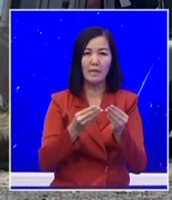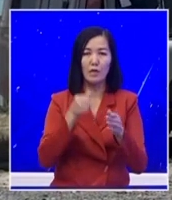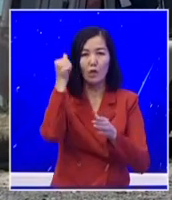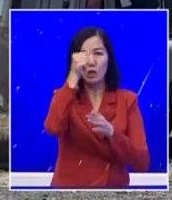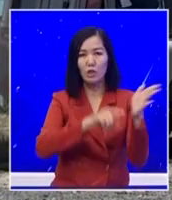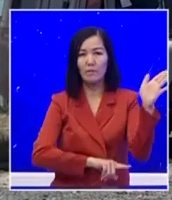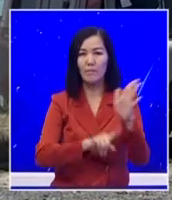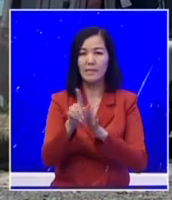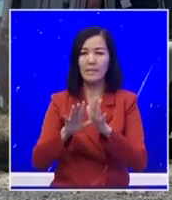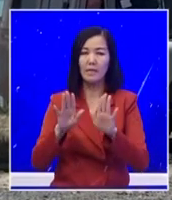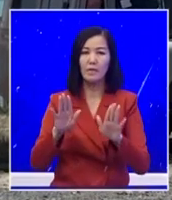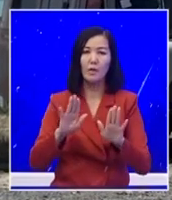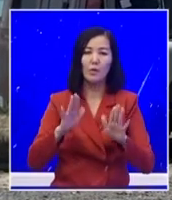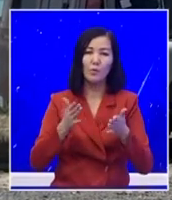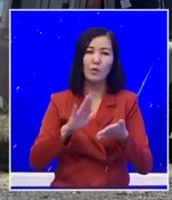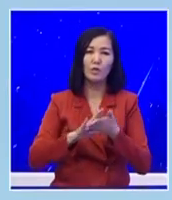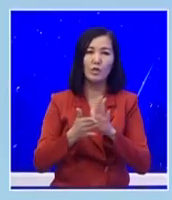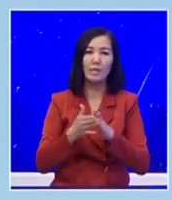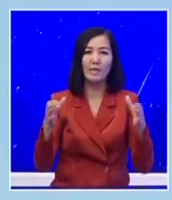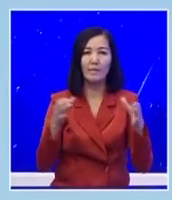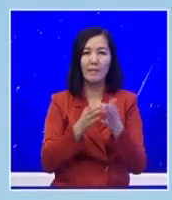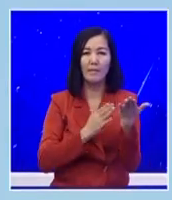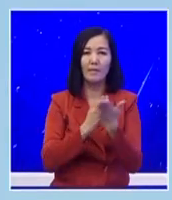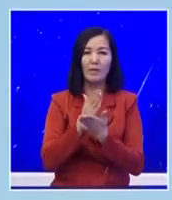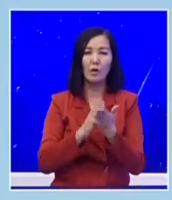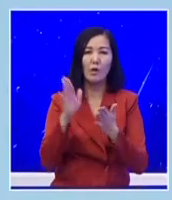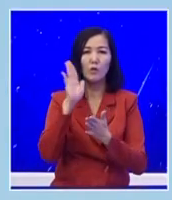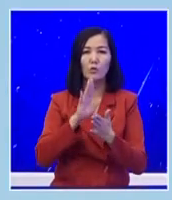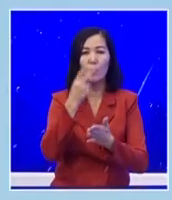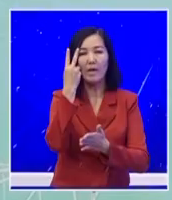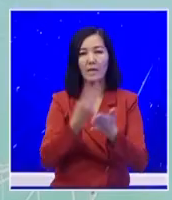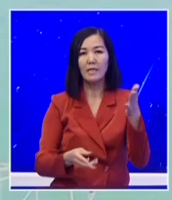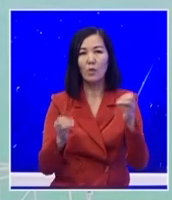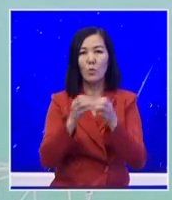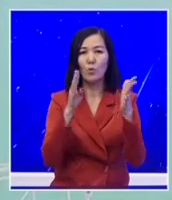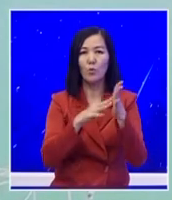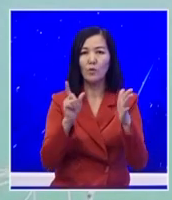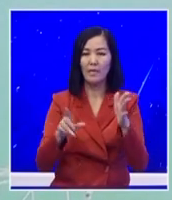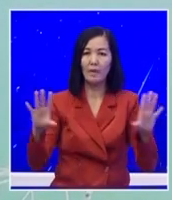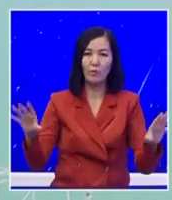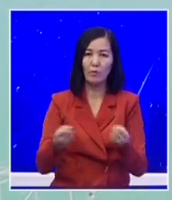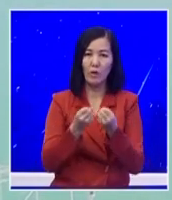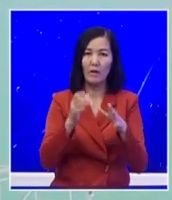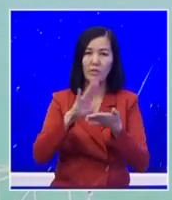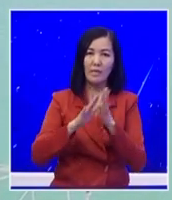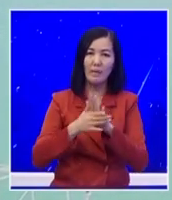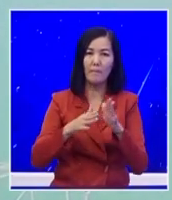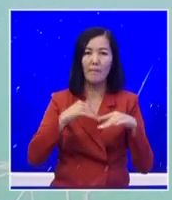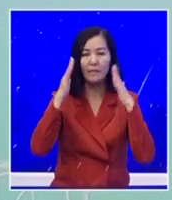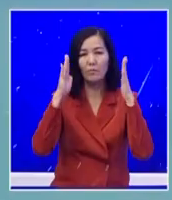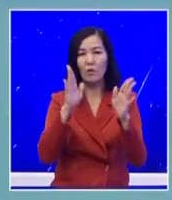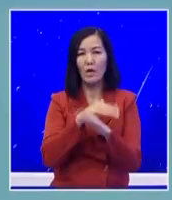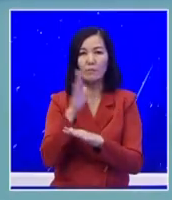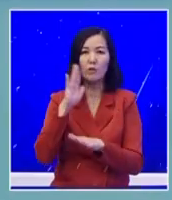кетейік, жыл басынан өңірдің төтенше жағдайлар департаментінің қызметкерлері суға кеткен 19 адамды құтқарған. Жағдайлардың басым